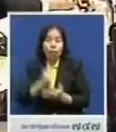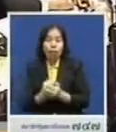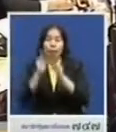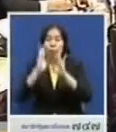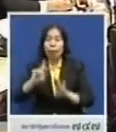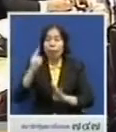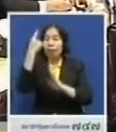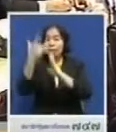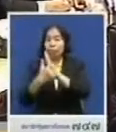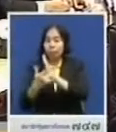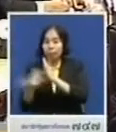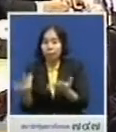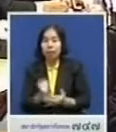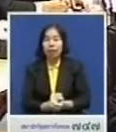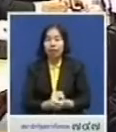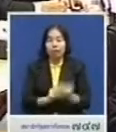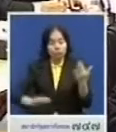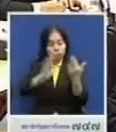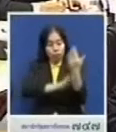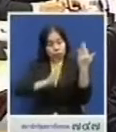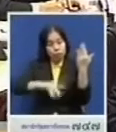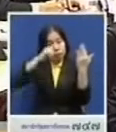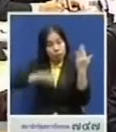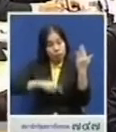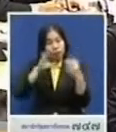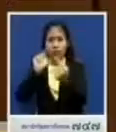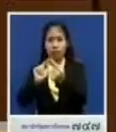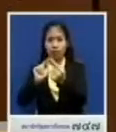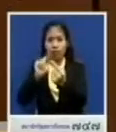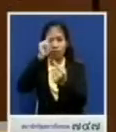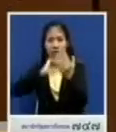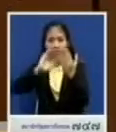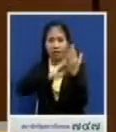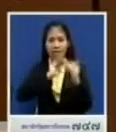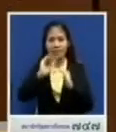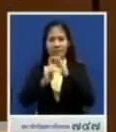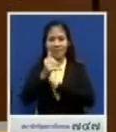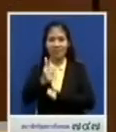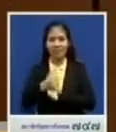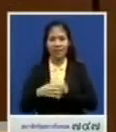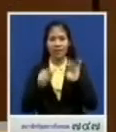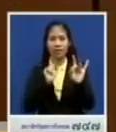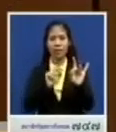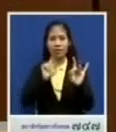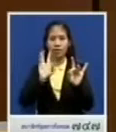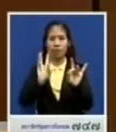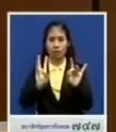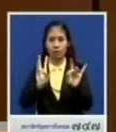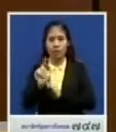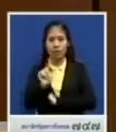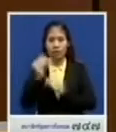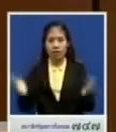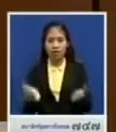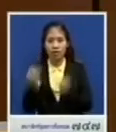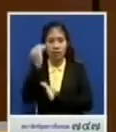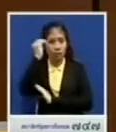ก็บอกเลยว่าในเอกสารมีอยู่แล้วผมไม่พูดนอกเรื่องแต่ผมไม่จำเป็นต้องอ่านก็บอกเข้าไปอันที่สองคือจะมาบอกว่าไม่พูดกับประชา